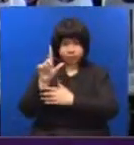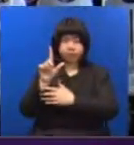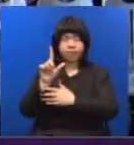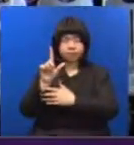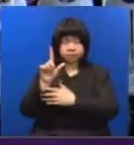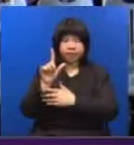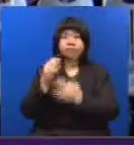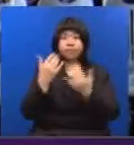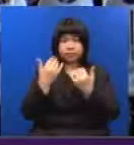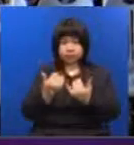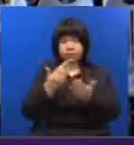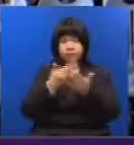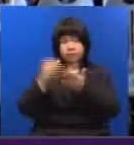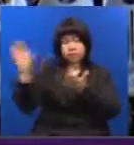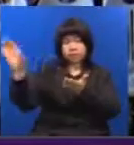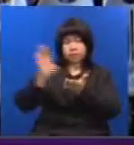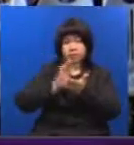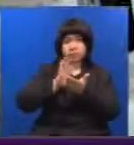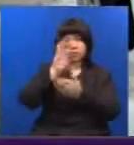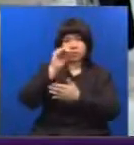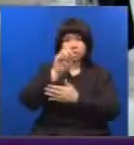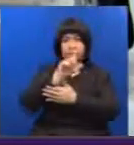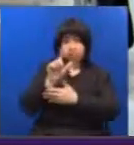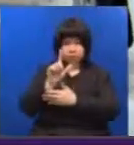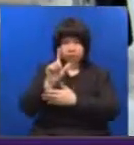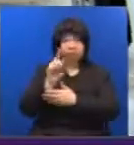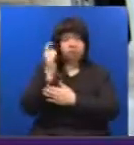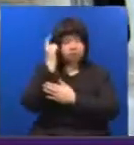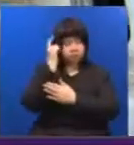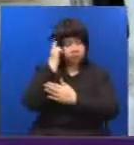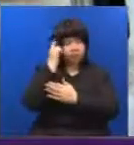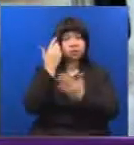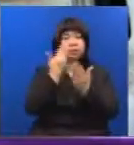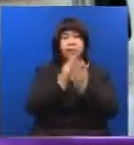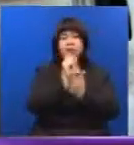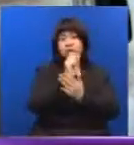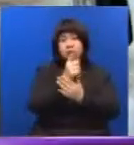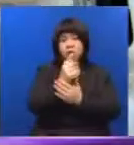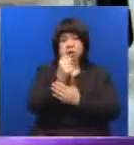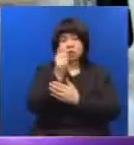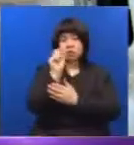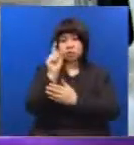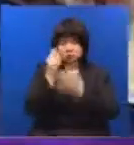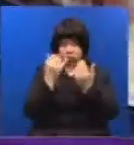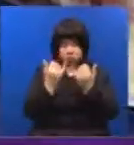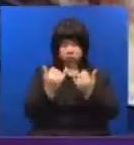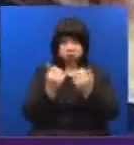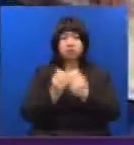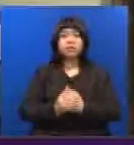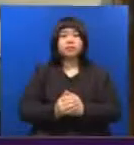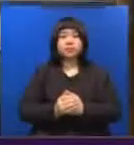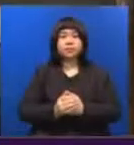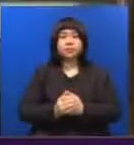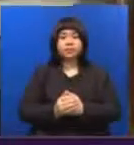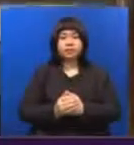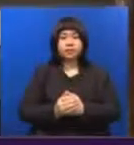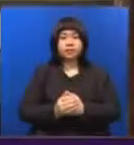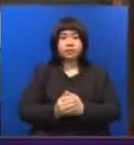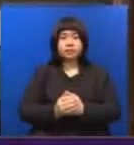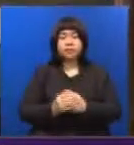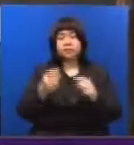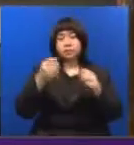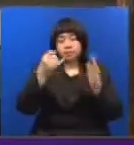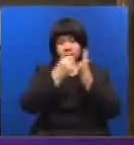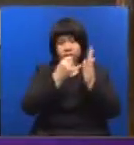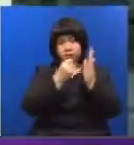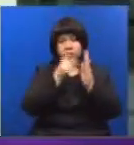ลาสุดก็ได้รบจัสนเพิ่มอีก40ล้านบาทคาตว่าจะเริ่มจายได้ในวนสุขที่จะถึงนี้ค่ะส่นที่ท.ก lingerส.จัหวดเช